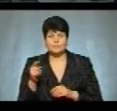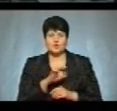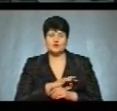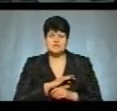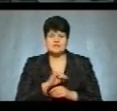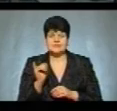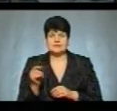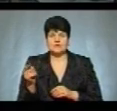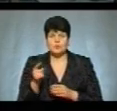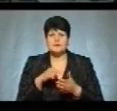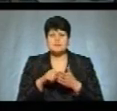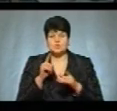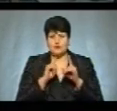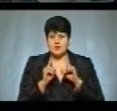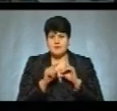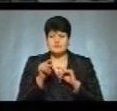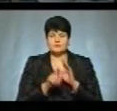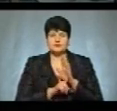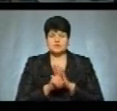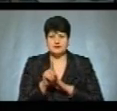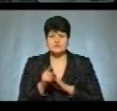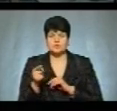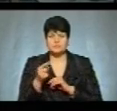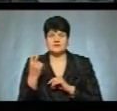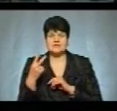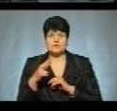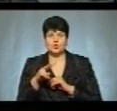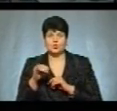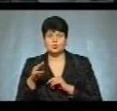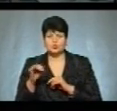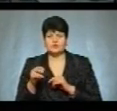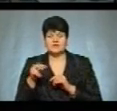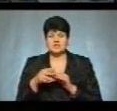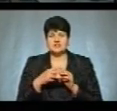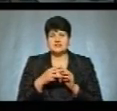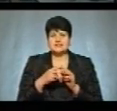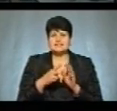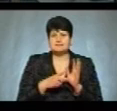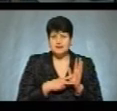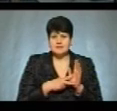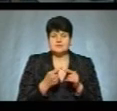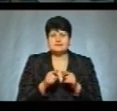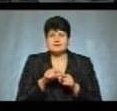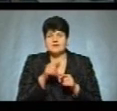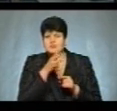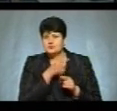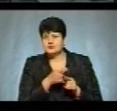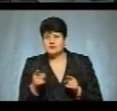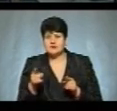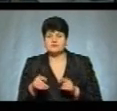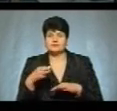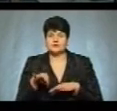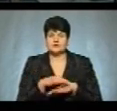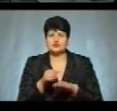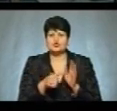та Тернопільської міської ради. Він стартував у Тернополі 20 лютого 2017-го. За цей рік послугою скористались 640 пар.